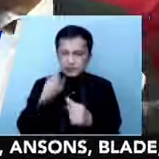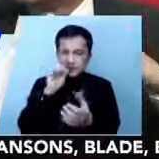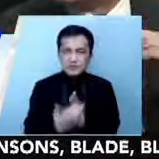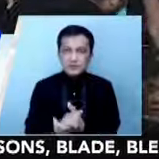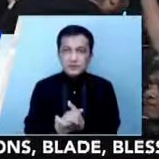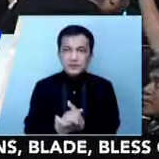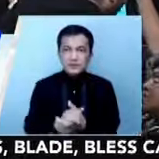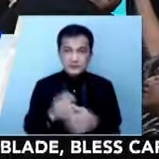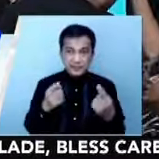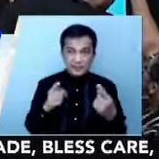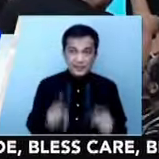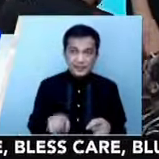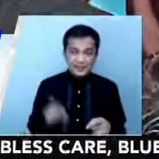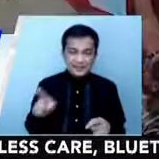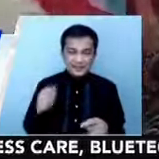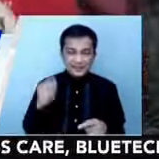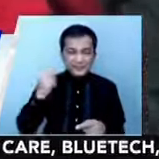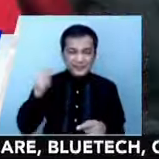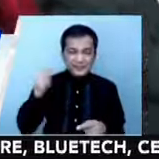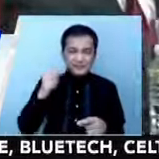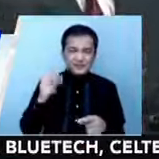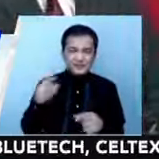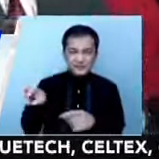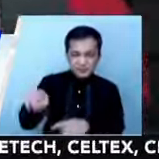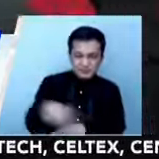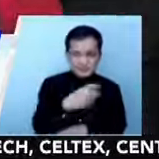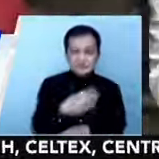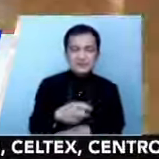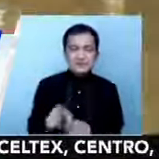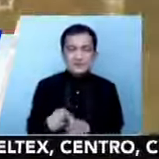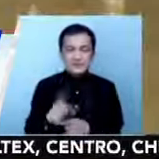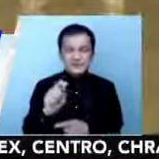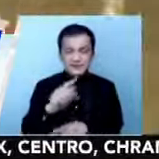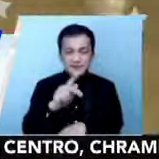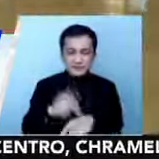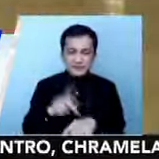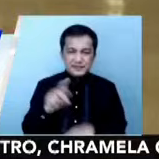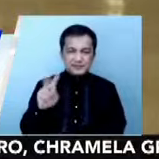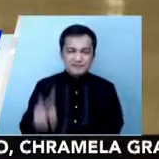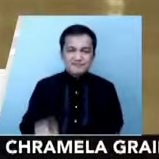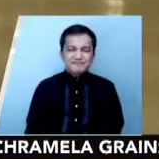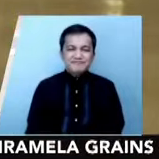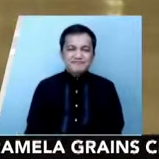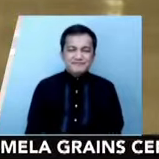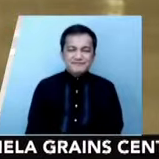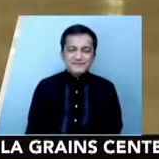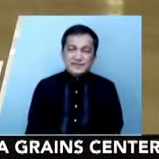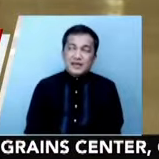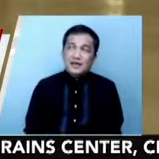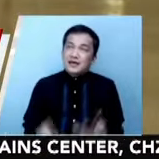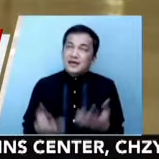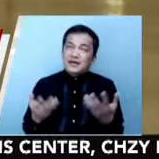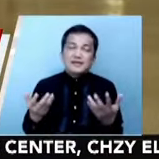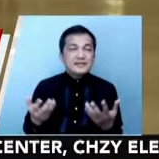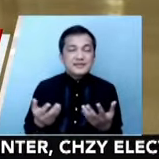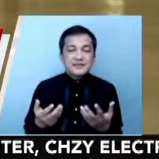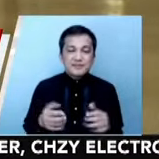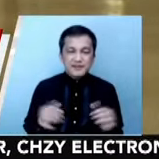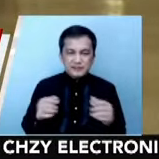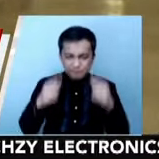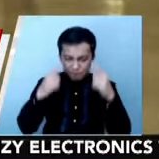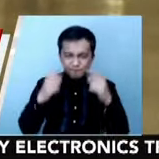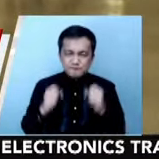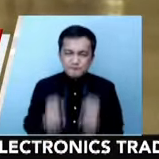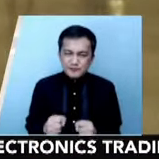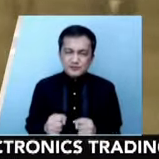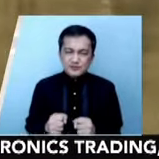mangyayari na ang historical shift na ito on Philippine TV. Ano siya, yung parehong determinasyon at magandang